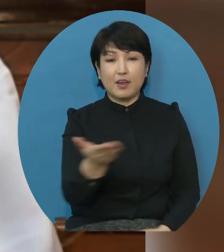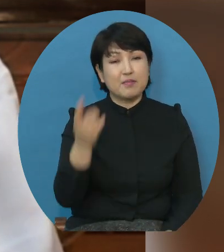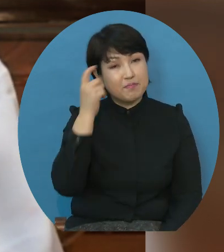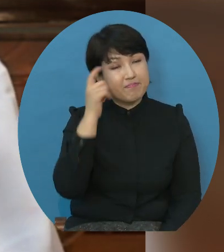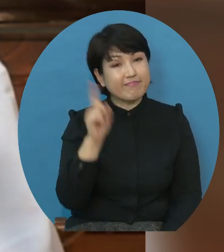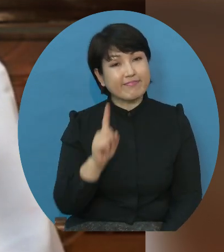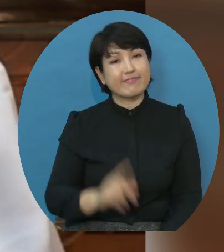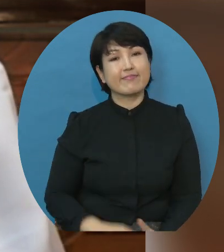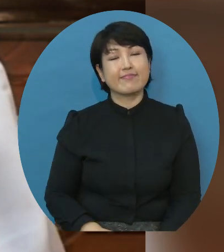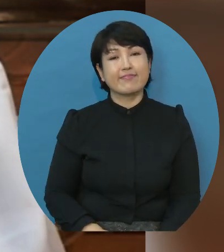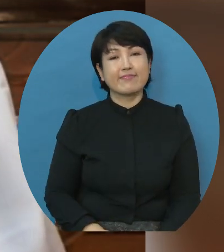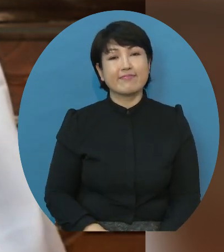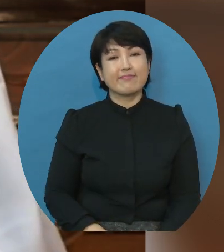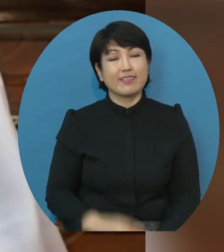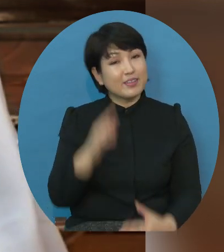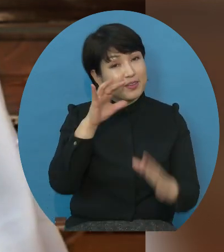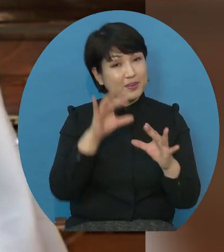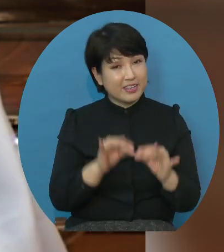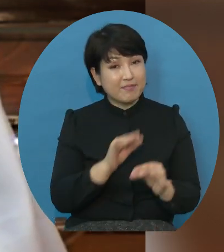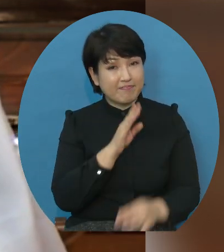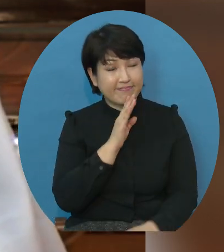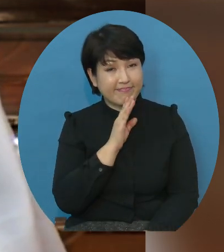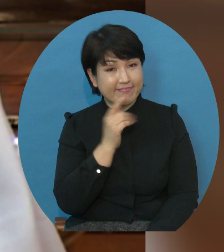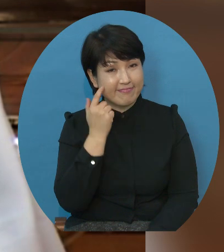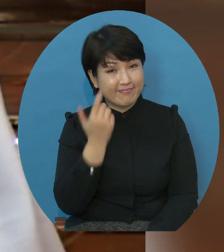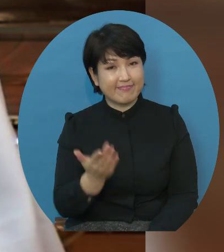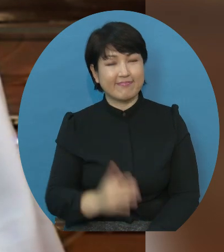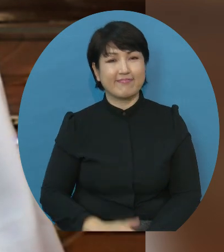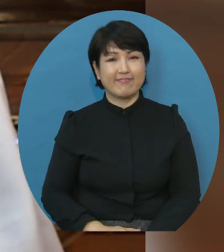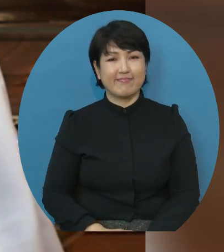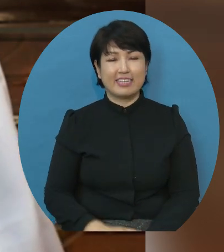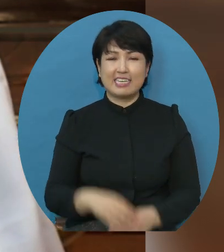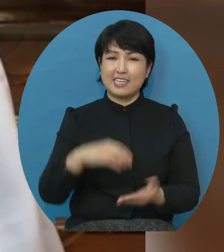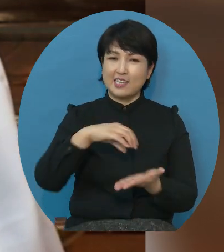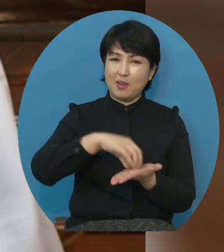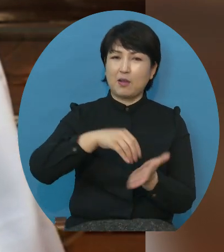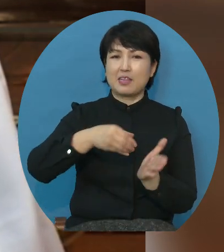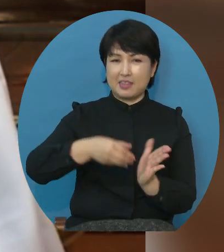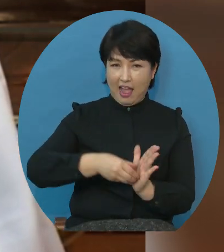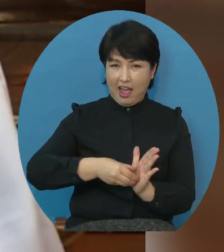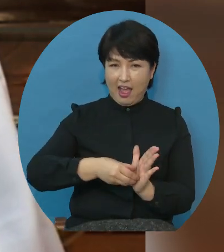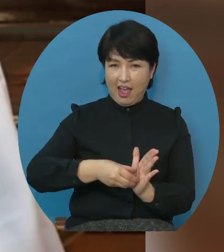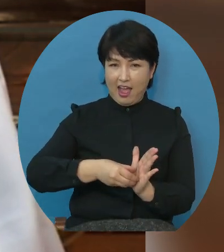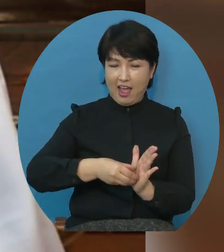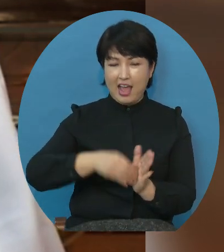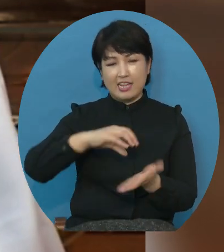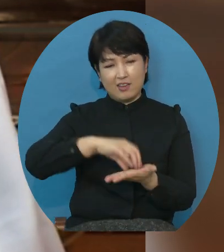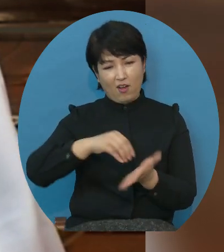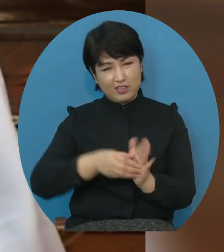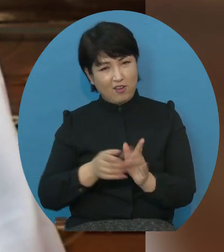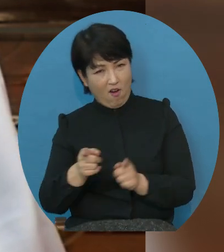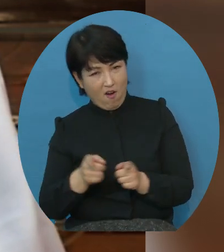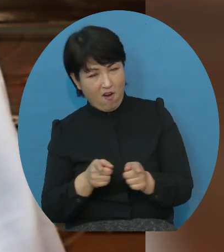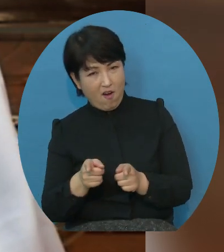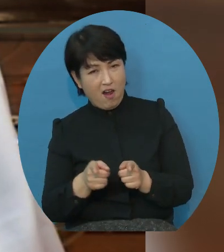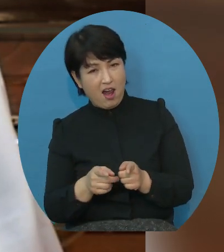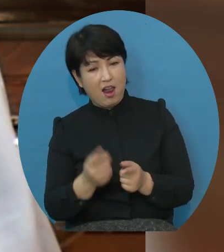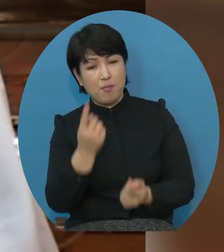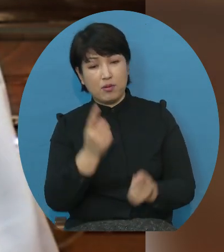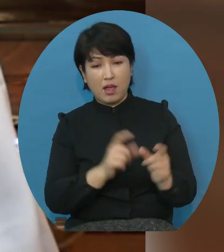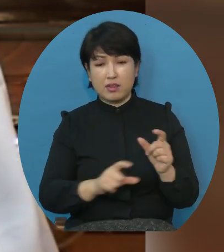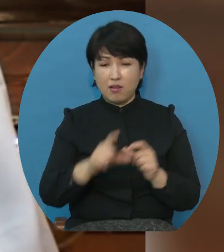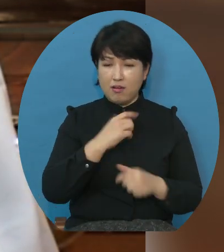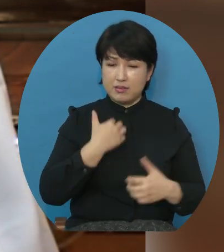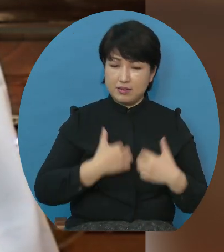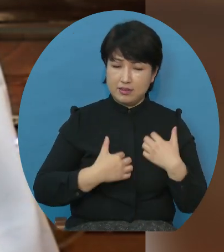여러분들은 어떻게 생각해요 다 동의하십니까 적당한 것 적절한 것보다 더 즐거운